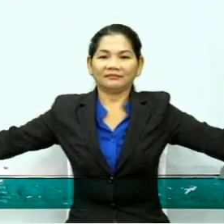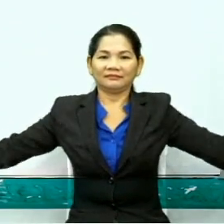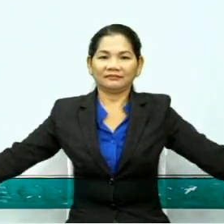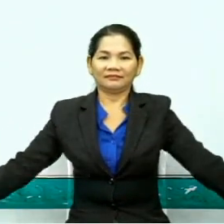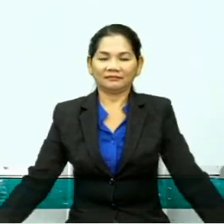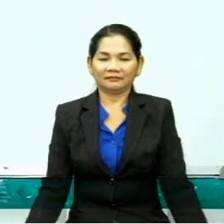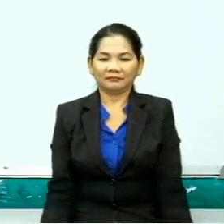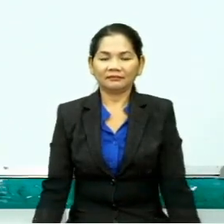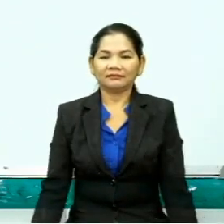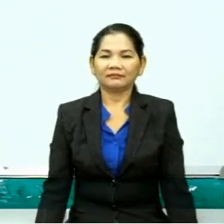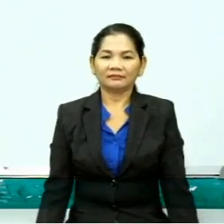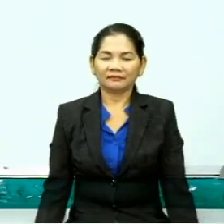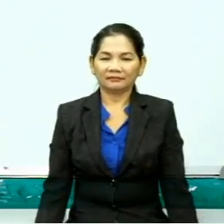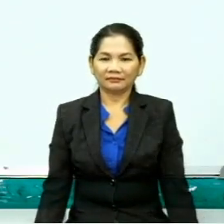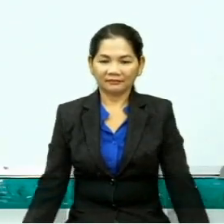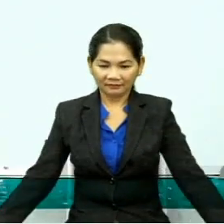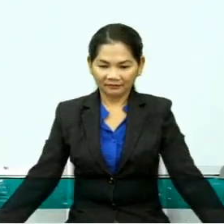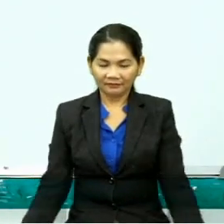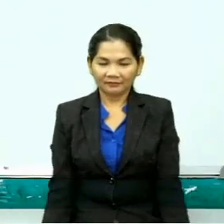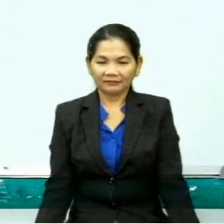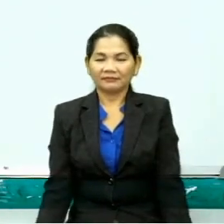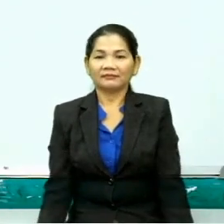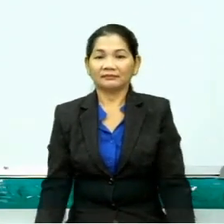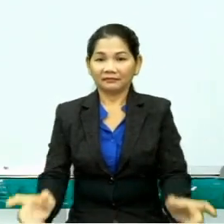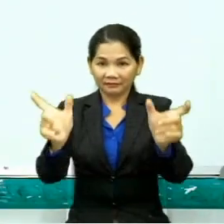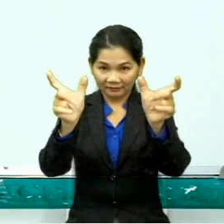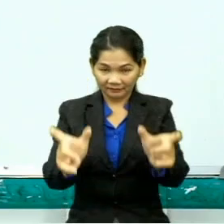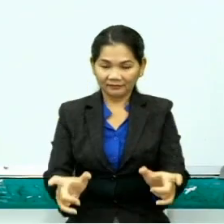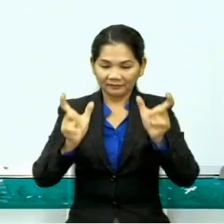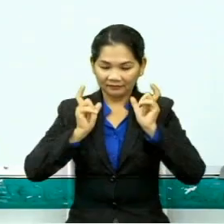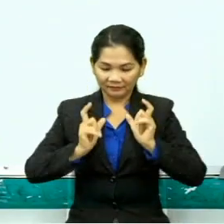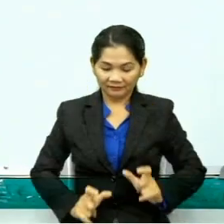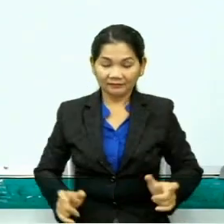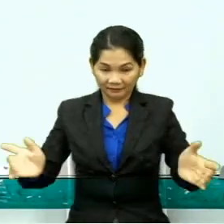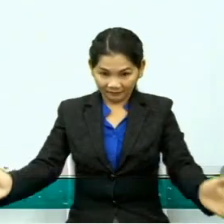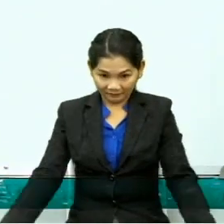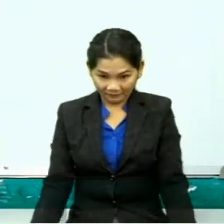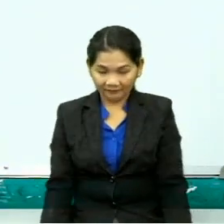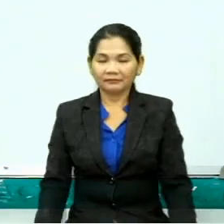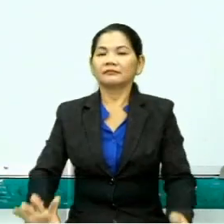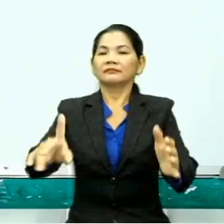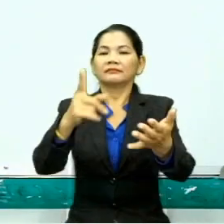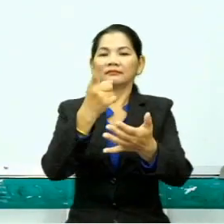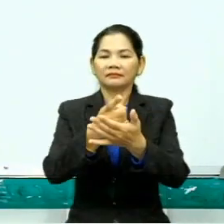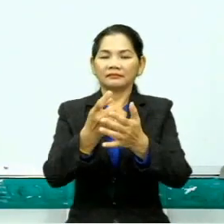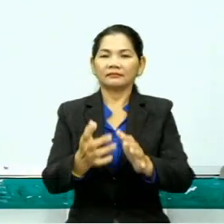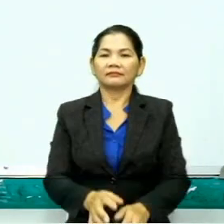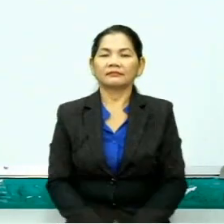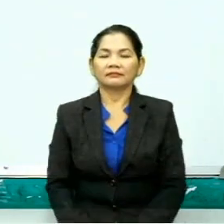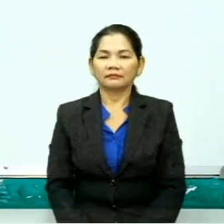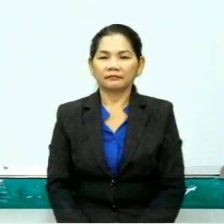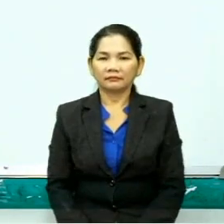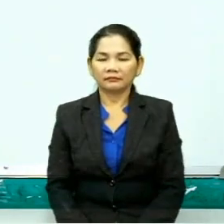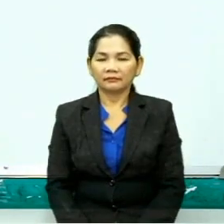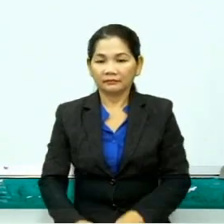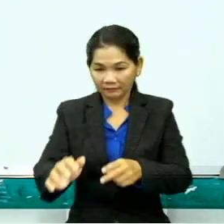đã đầy chốt crown ở số 8 đòn clue là con chà chẳng con ban cho rúm chà thôi làm hạt prán chỉ bồi